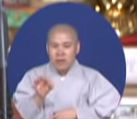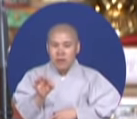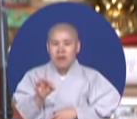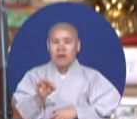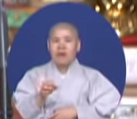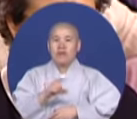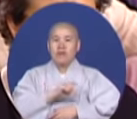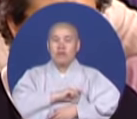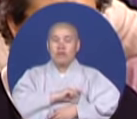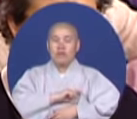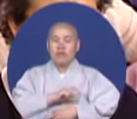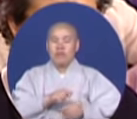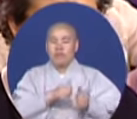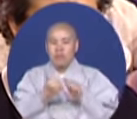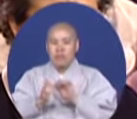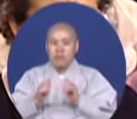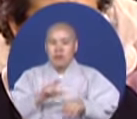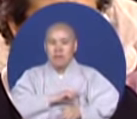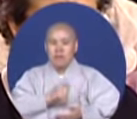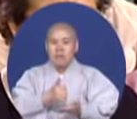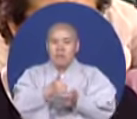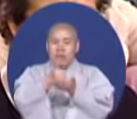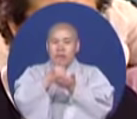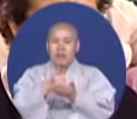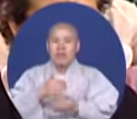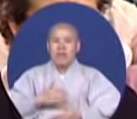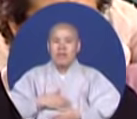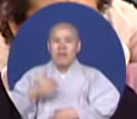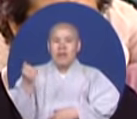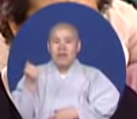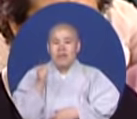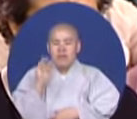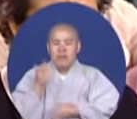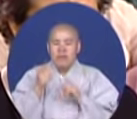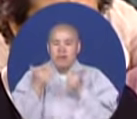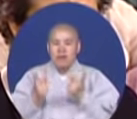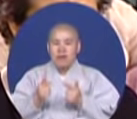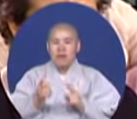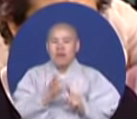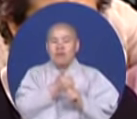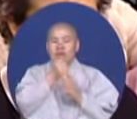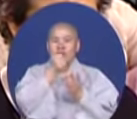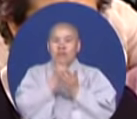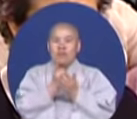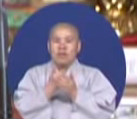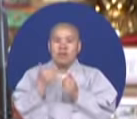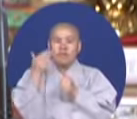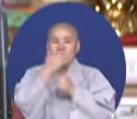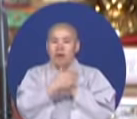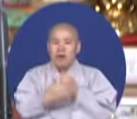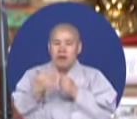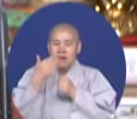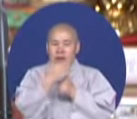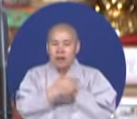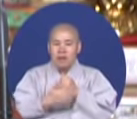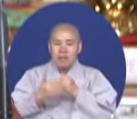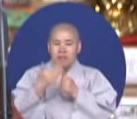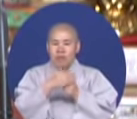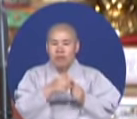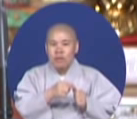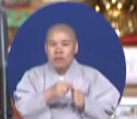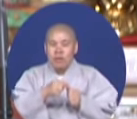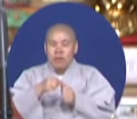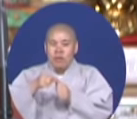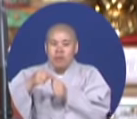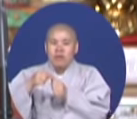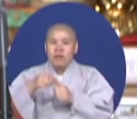위패 봉안인데 바로 내 힘으로 되는 게 아니라 그 부처님의 위실력으로 접인해 간단